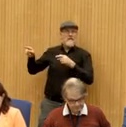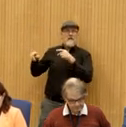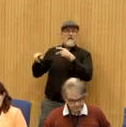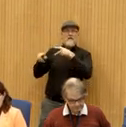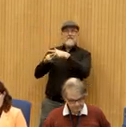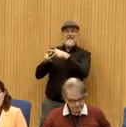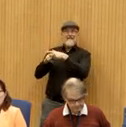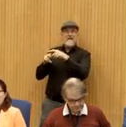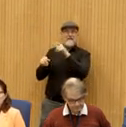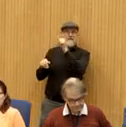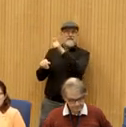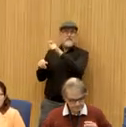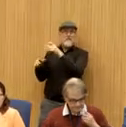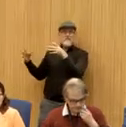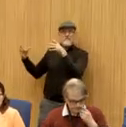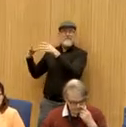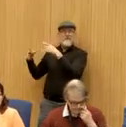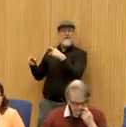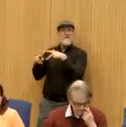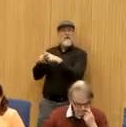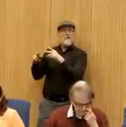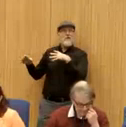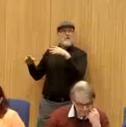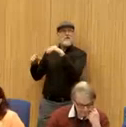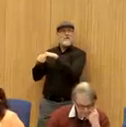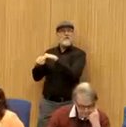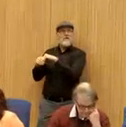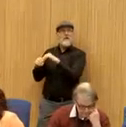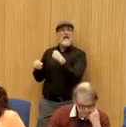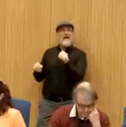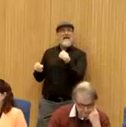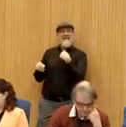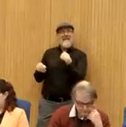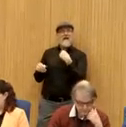mich nicht zugehört gefühlt habe. Danke.